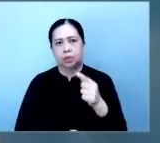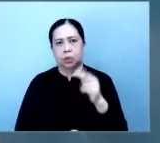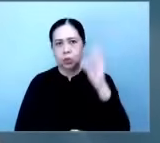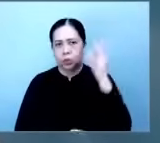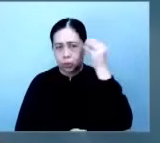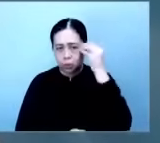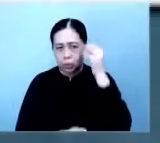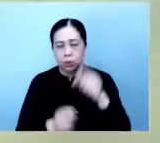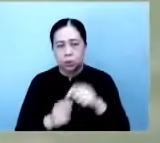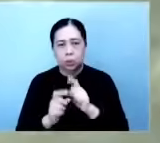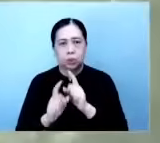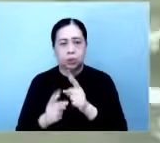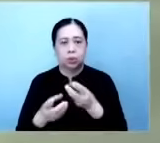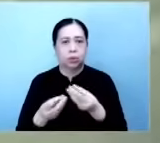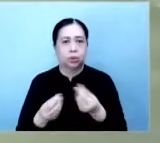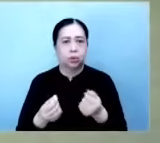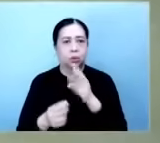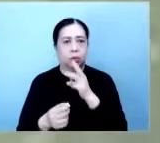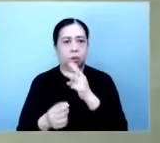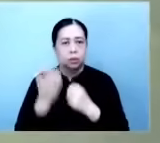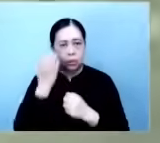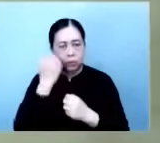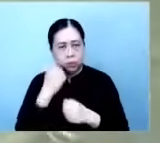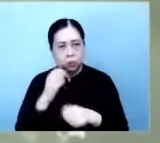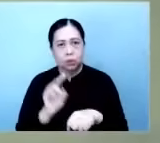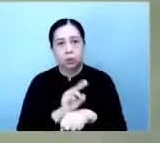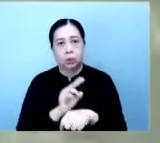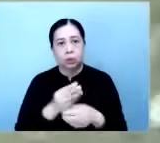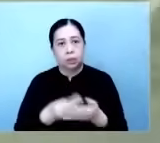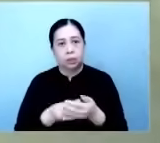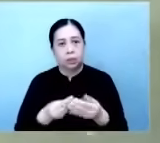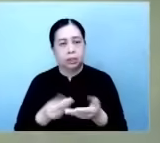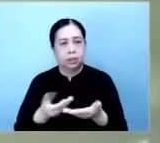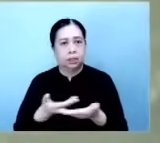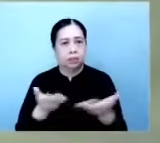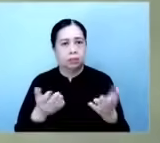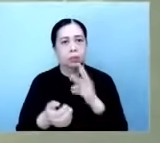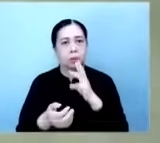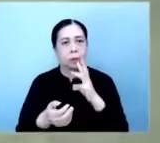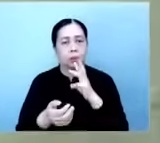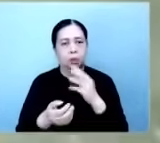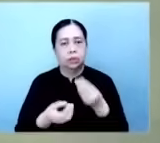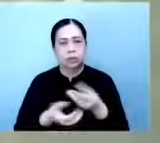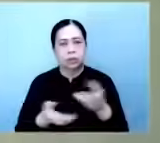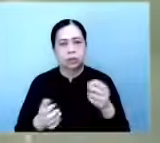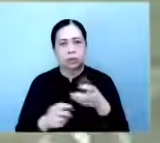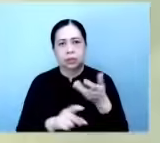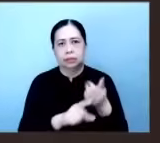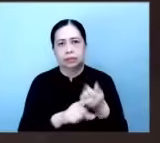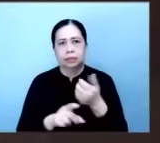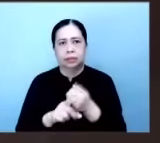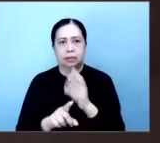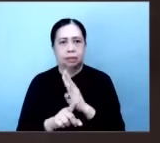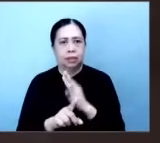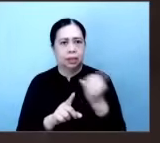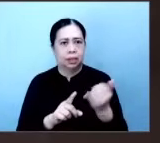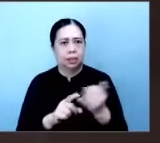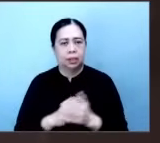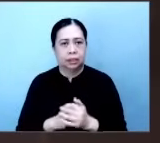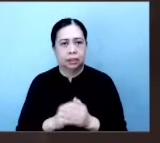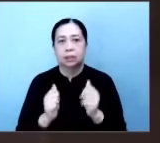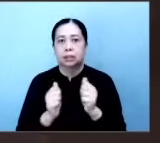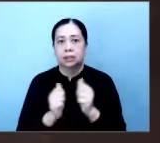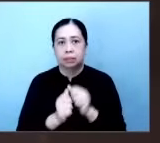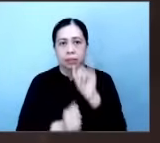water shortage. Gagamitin daw yan sa pagde-deliver ng maiinom na tubig sa mga apektadong barangay. Kabilang ang